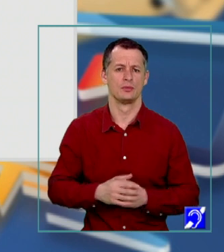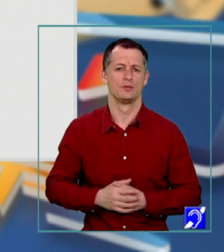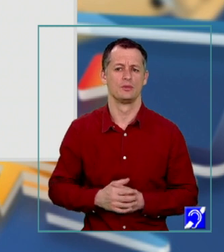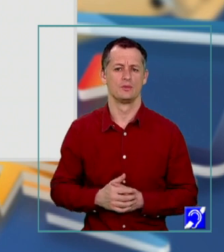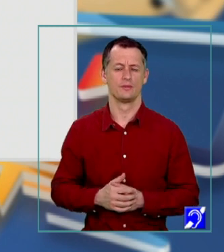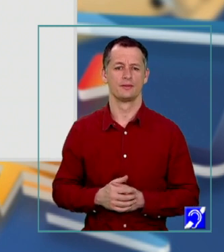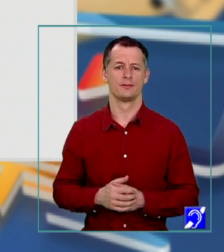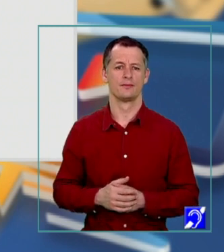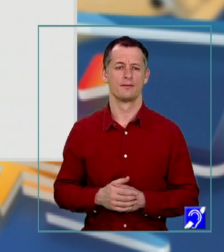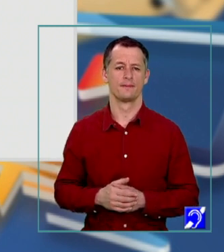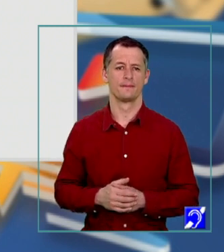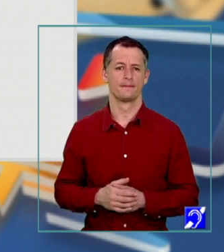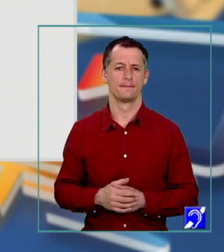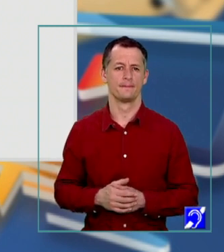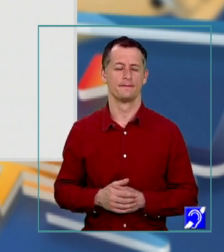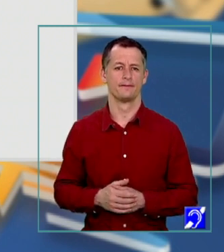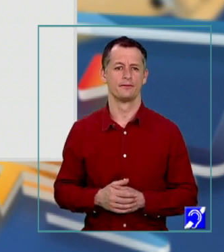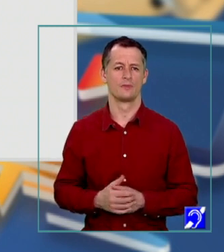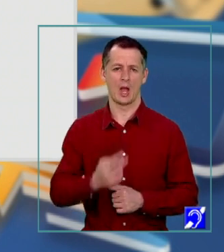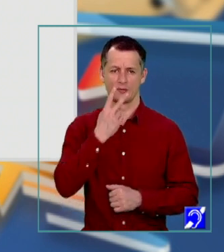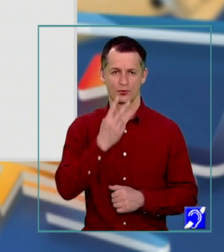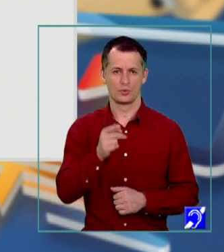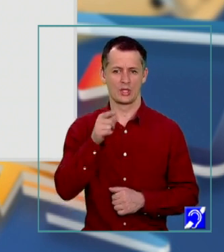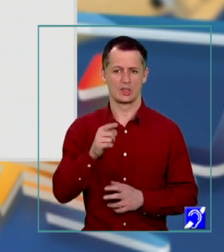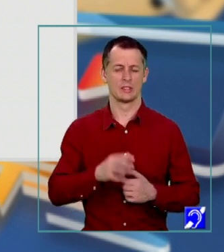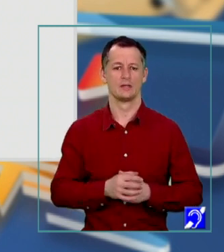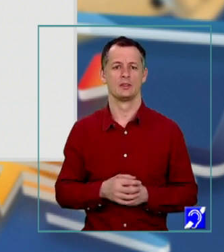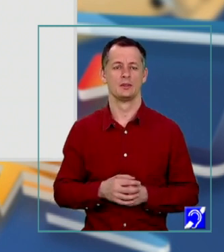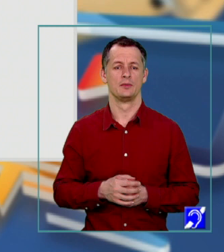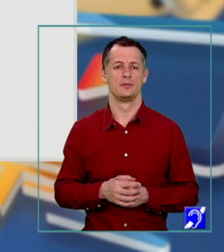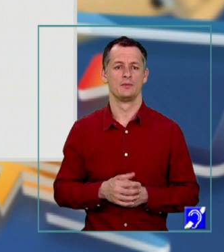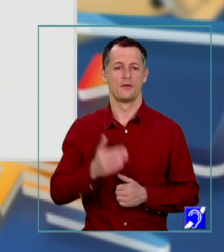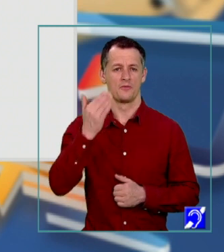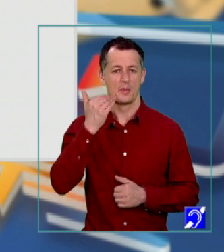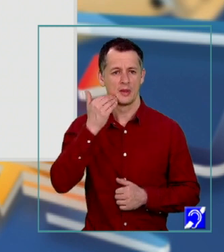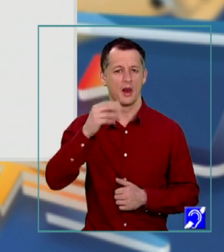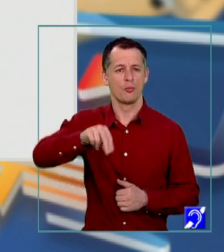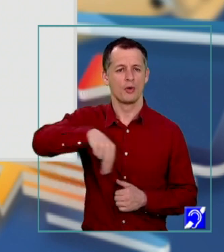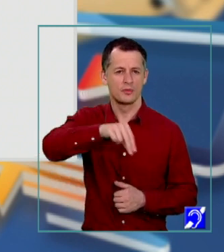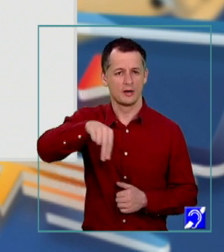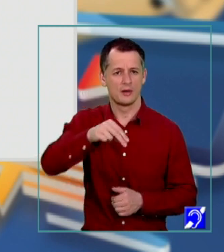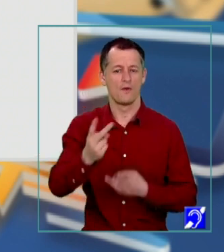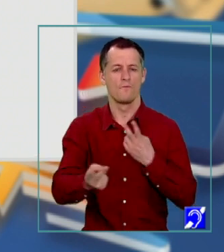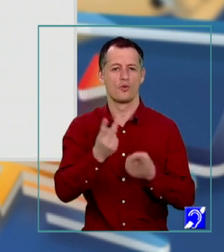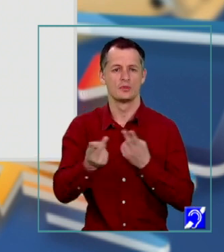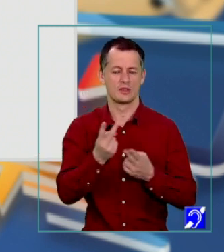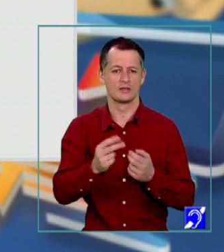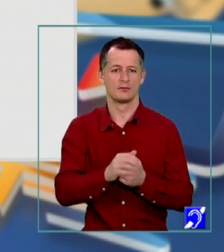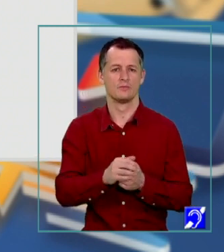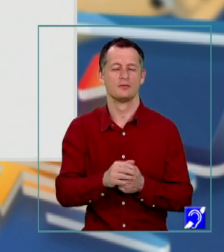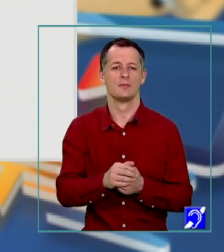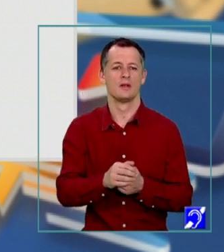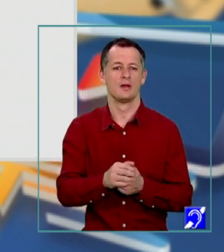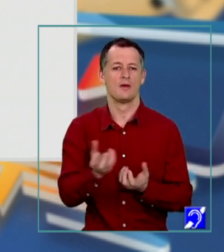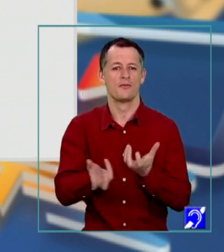siguranță ați văzut că gospodinele folosesc la fierberea rapidă